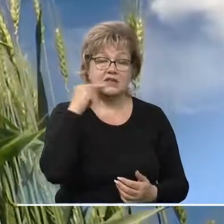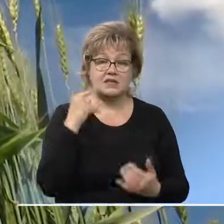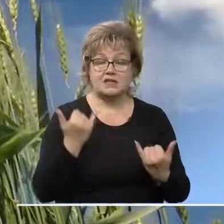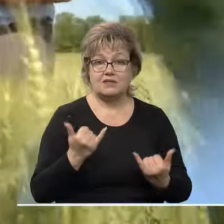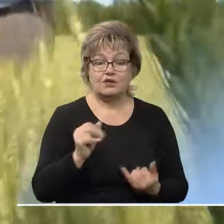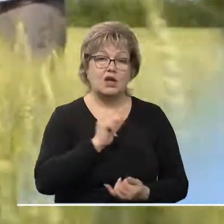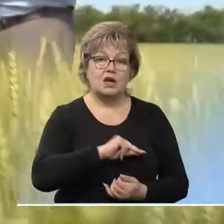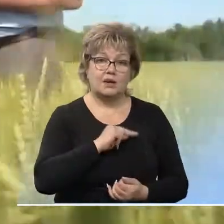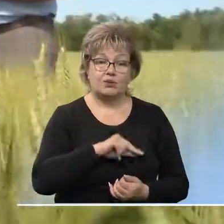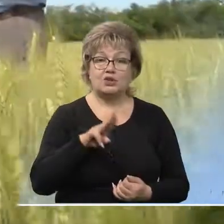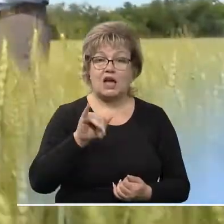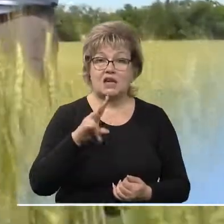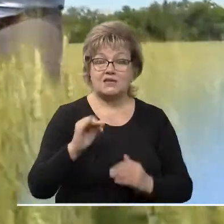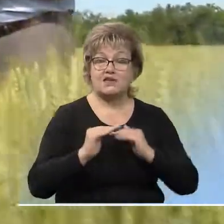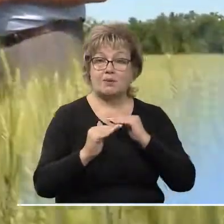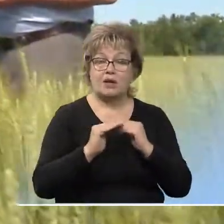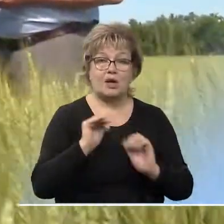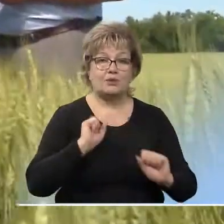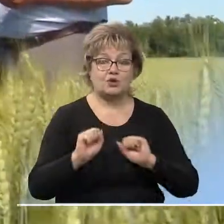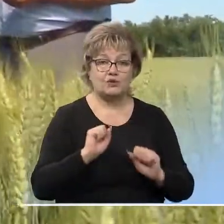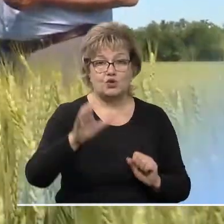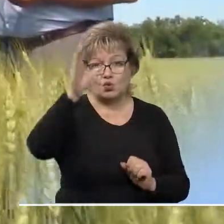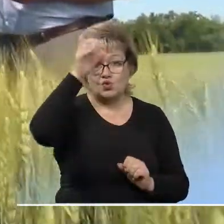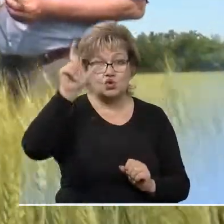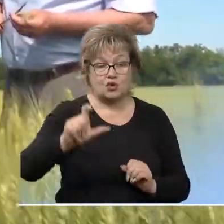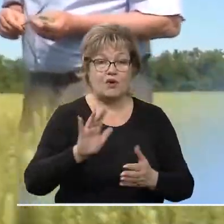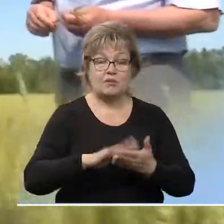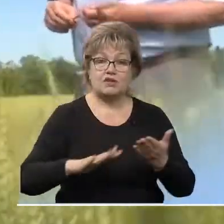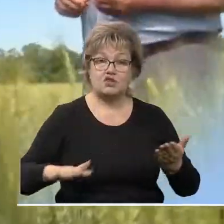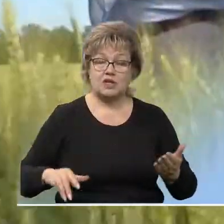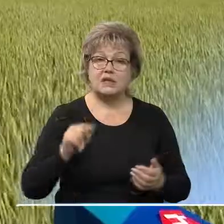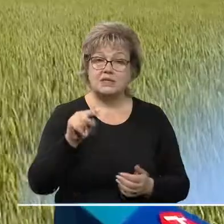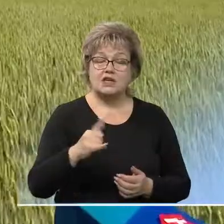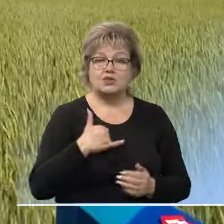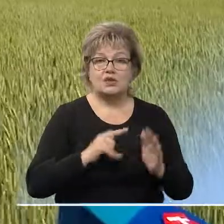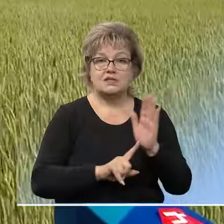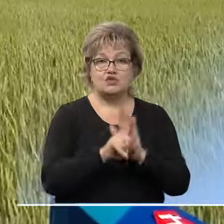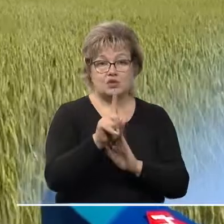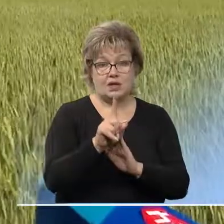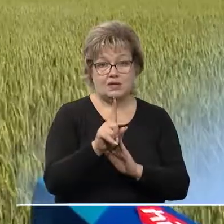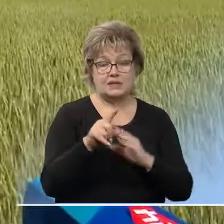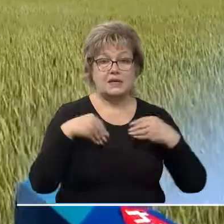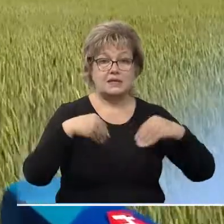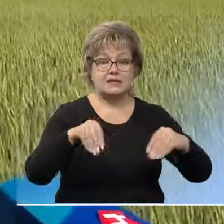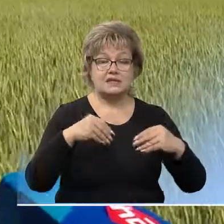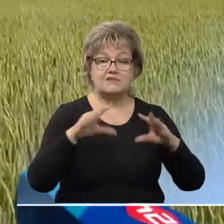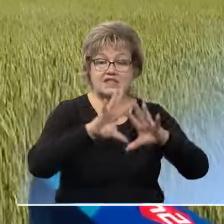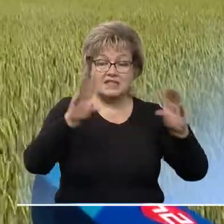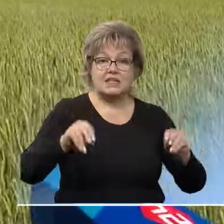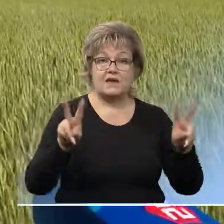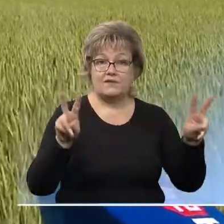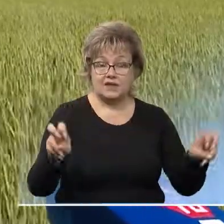на сегодня. Работа на тарасовских полях под руководством ученого продолжается. Здесь у нас начинаются все